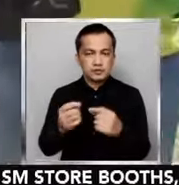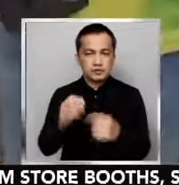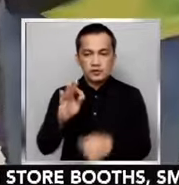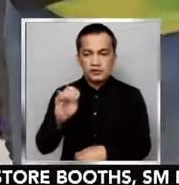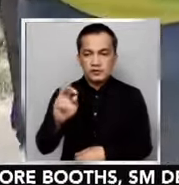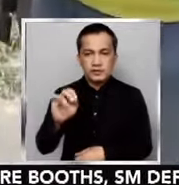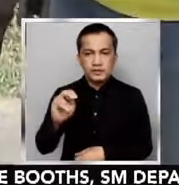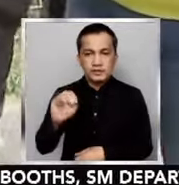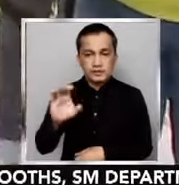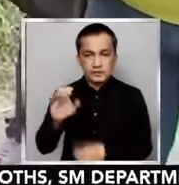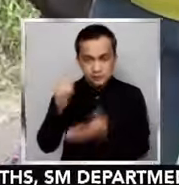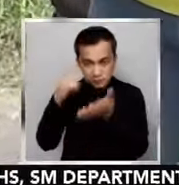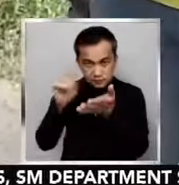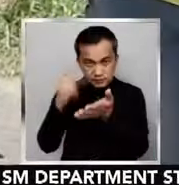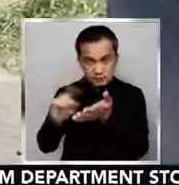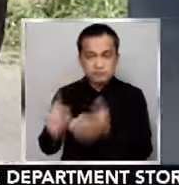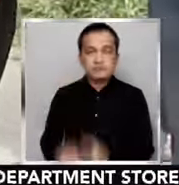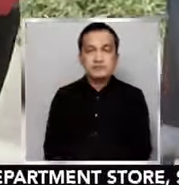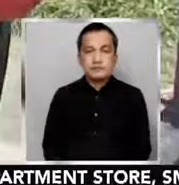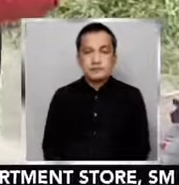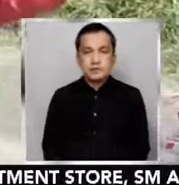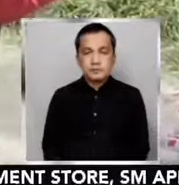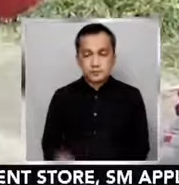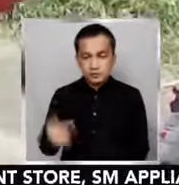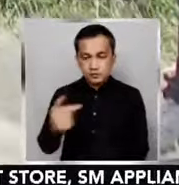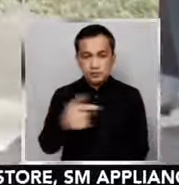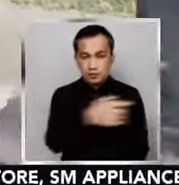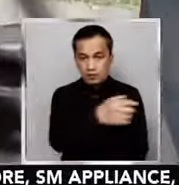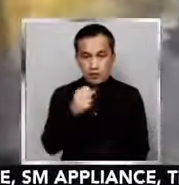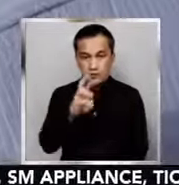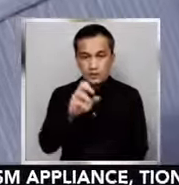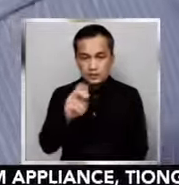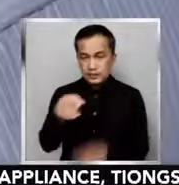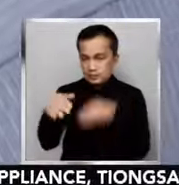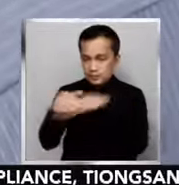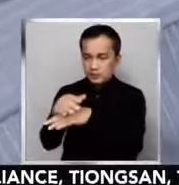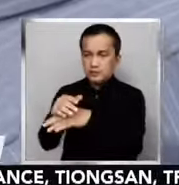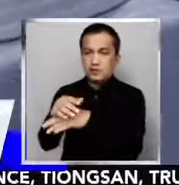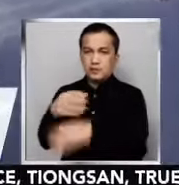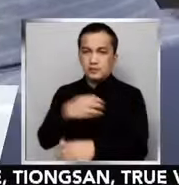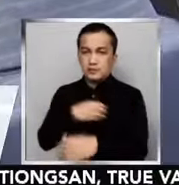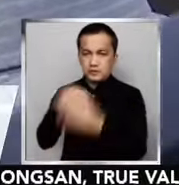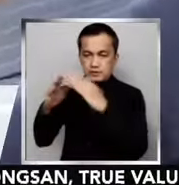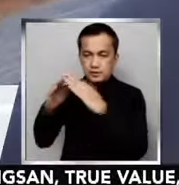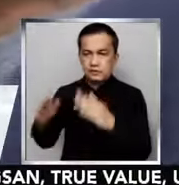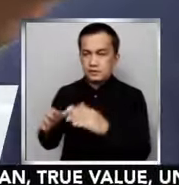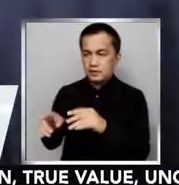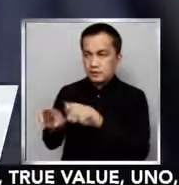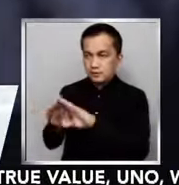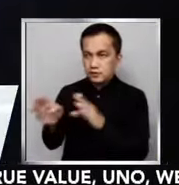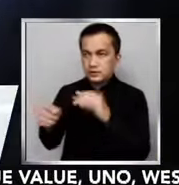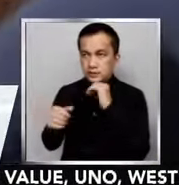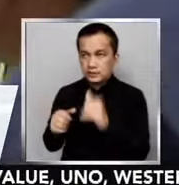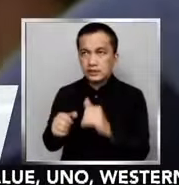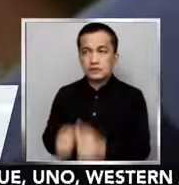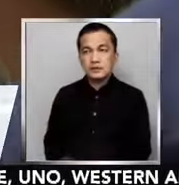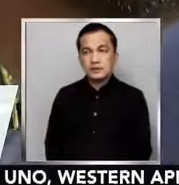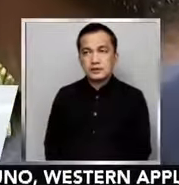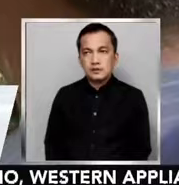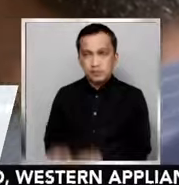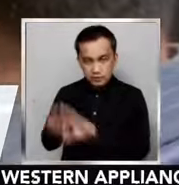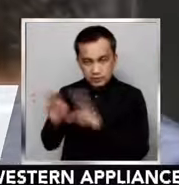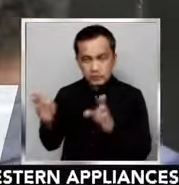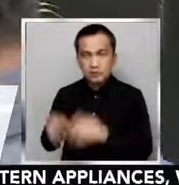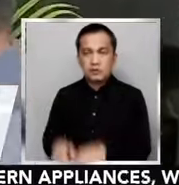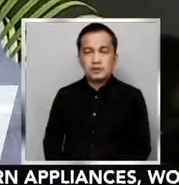examinations nang makuha ng warad pinasok na ng pulis ang bahay Buksan mo o hindi bubuksan ko na buksan mo ang dami